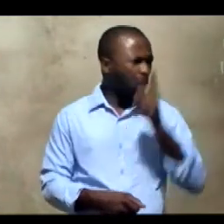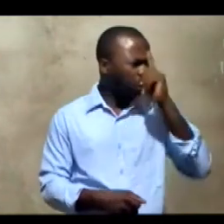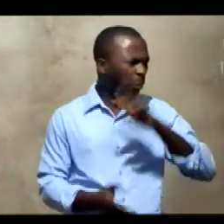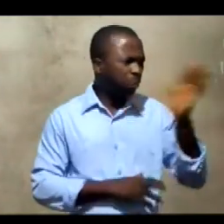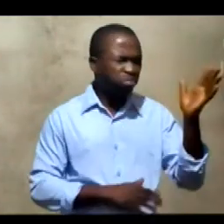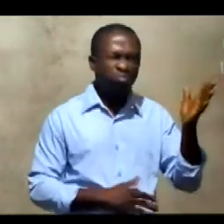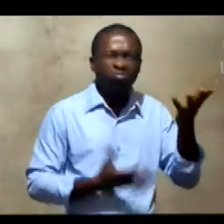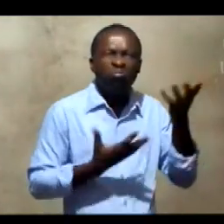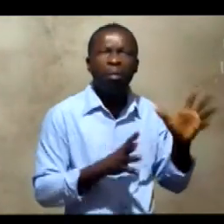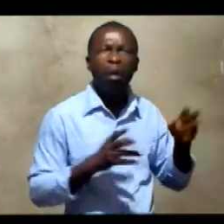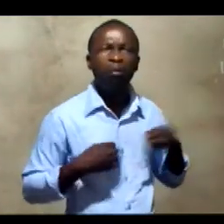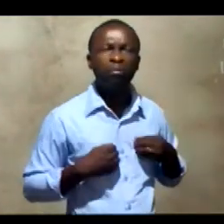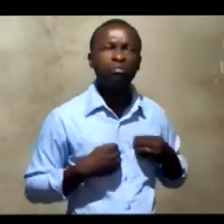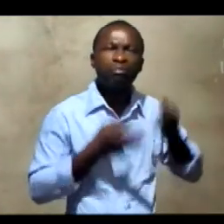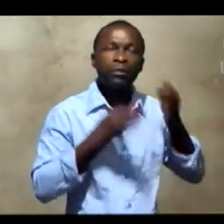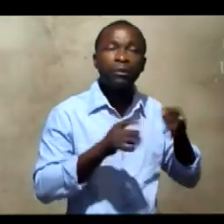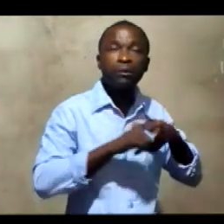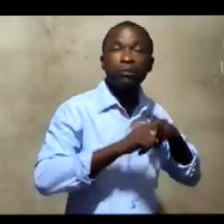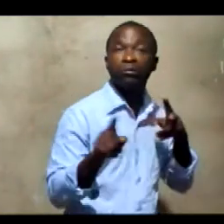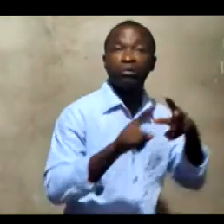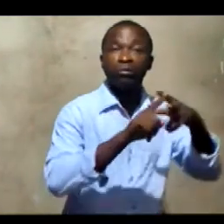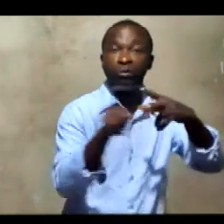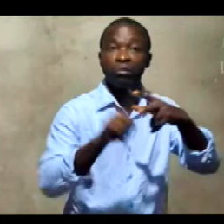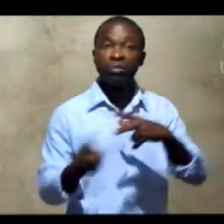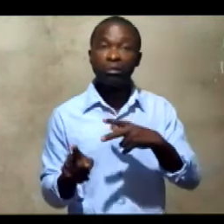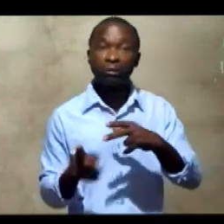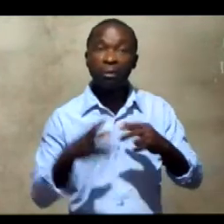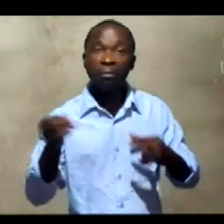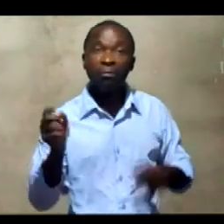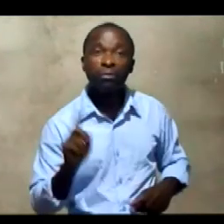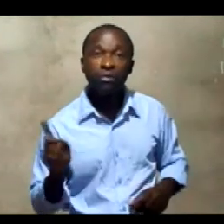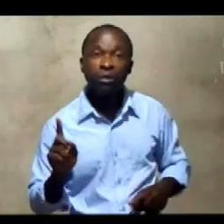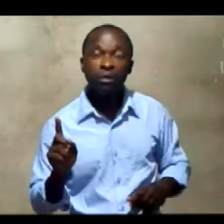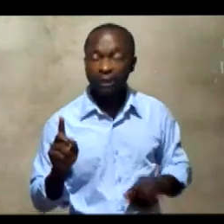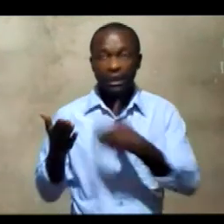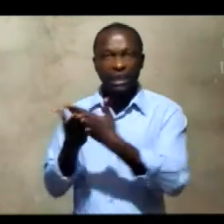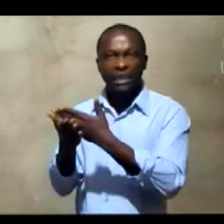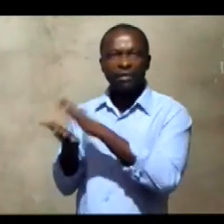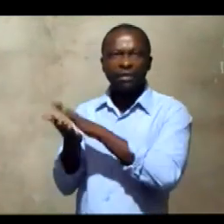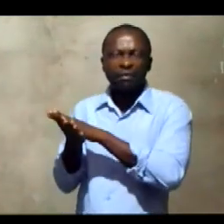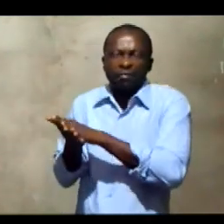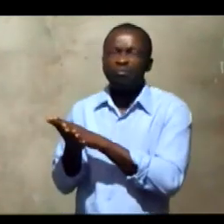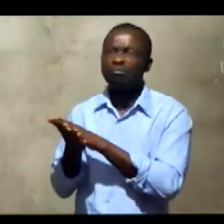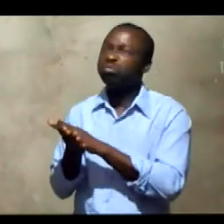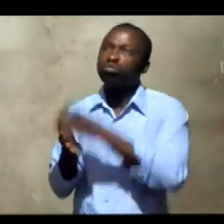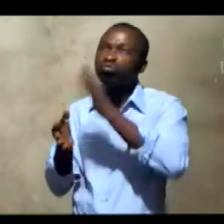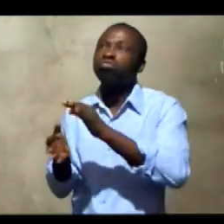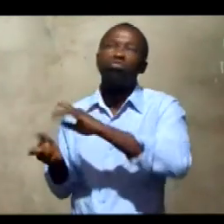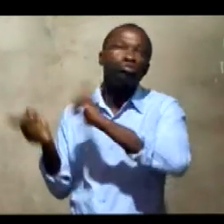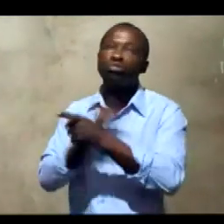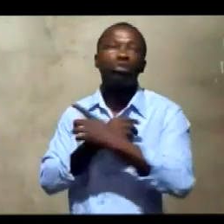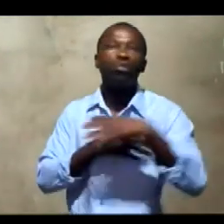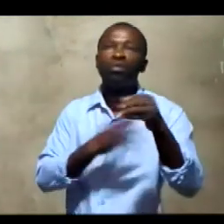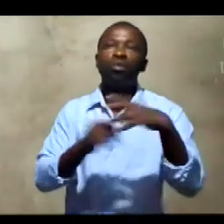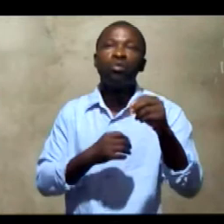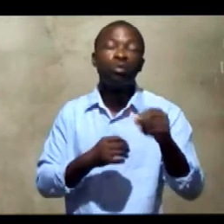fugue qui à la fois s'est transformée en séquestration, en exploitation sexuelle. Les éléments de la compagnie de gendarmerie Yaoundé 2e à